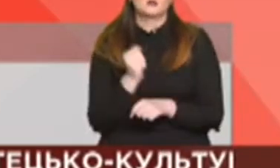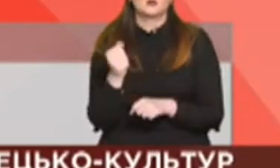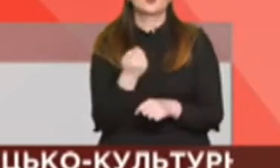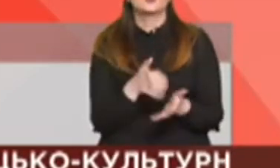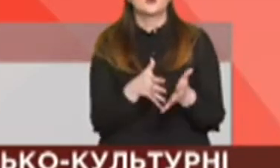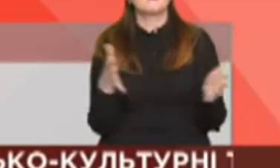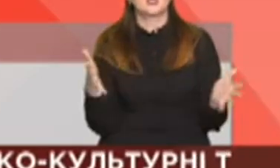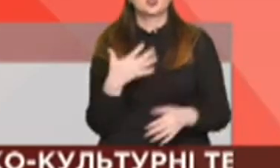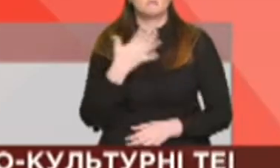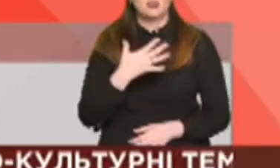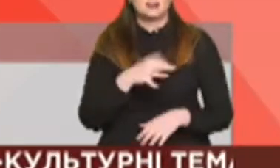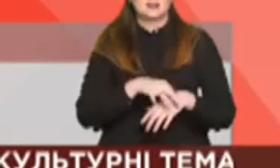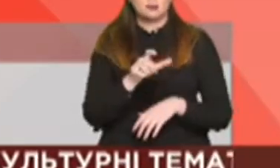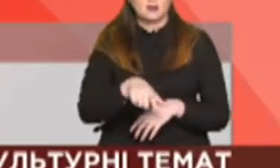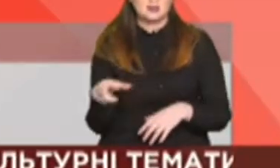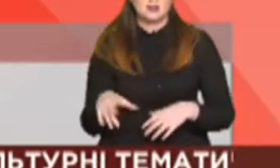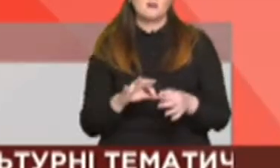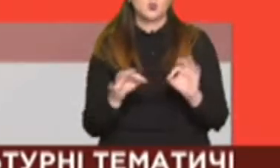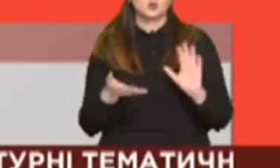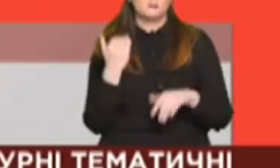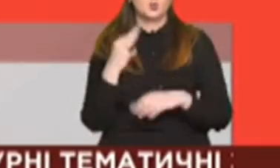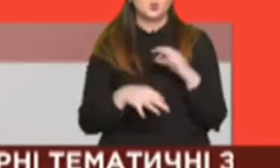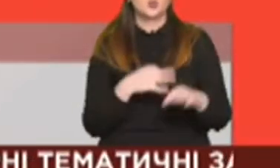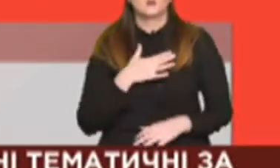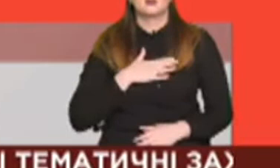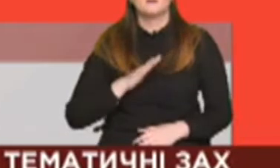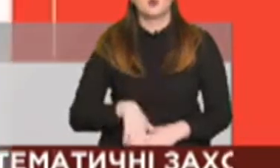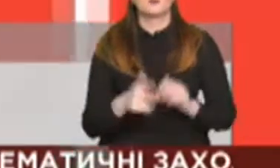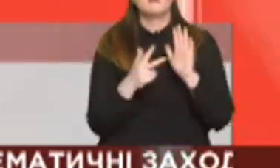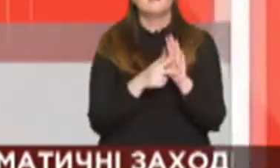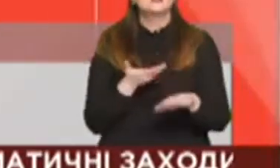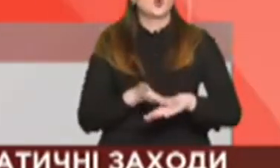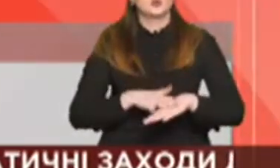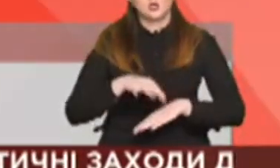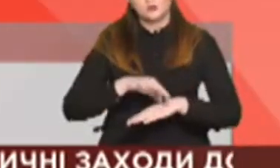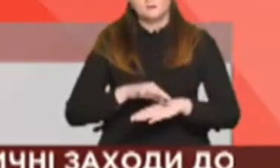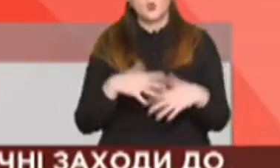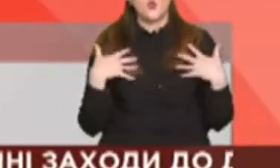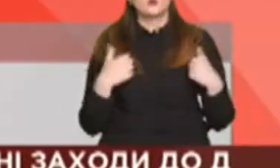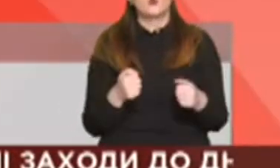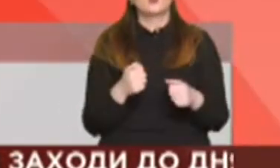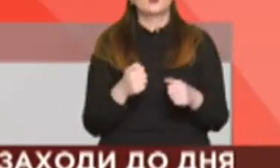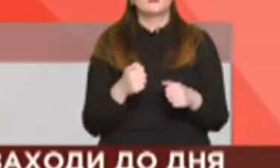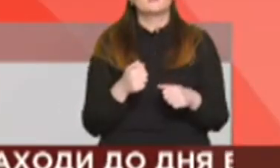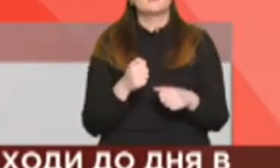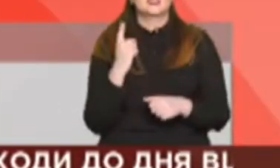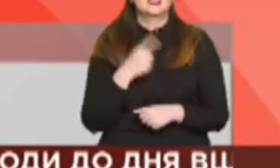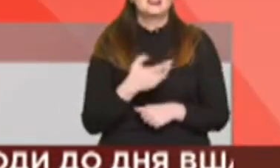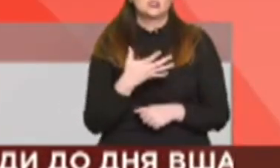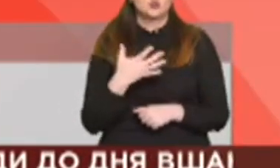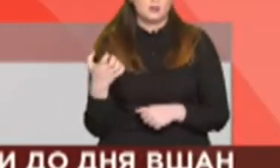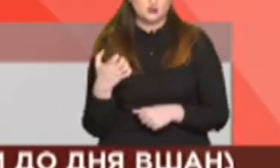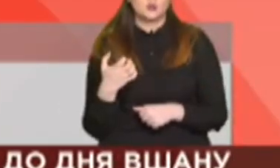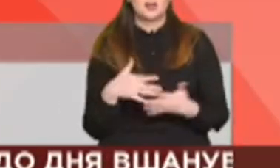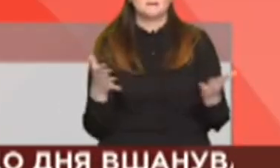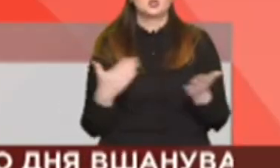трохи більше півсотні пацієнтів. Від ускладнень минулої доби померли 8 тяжкохворих, одужалих понад 1500. Найбільше